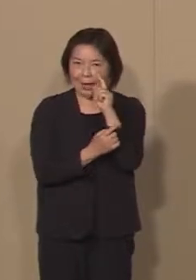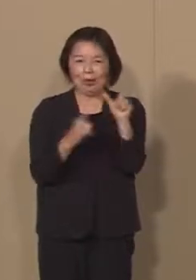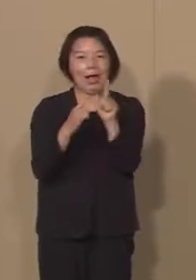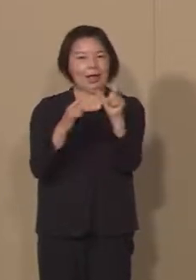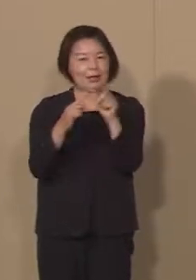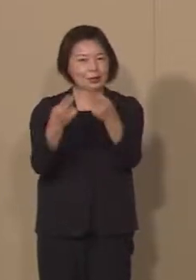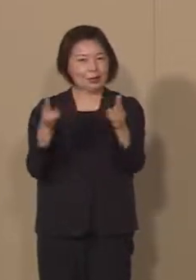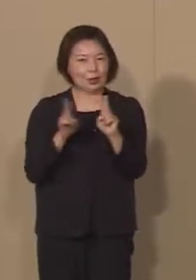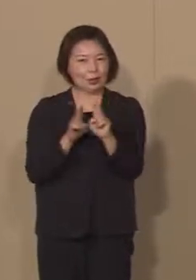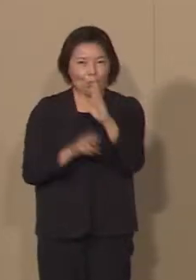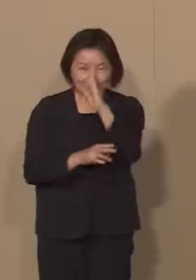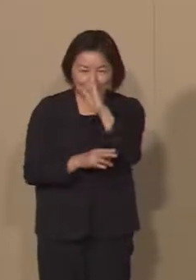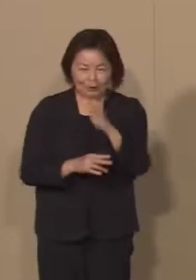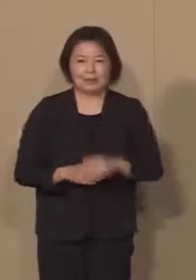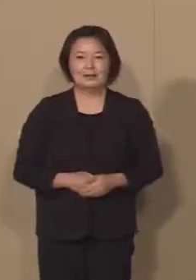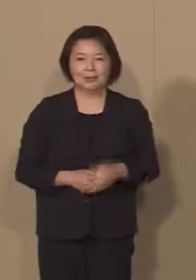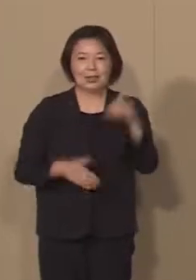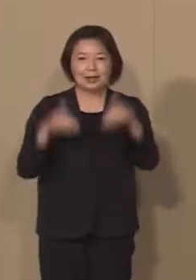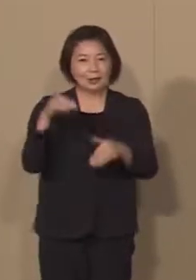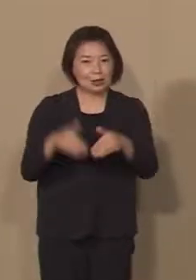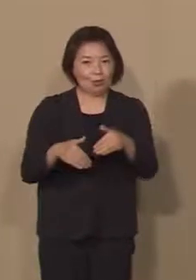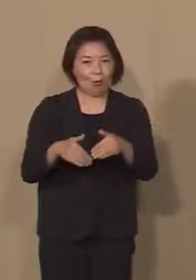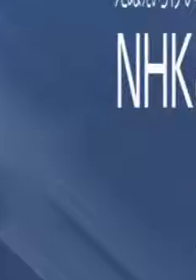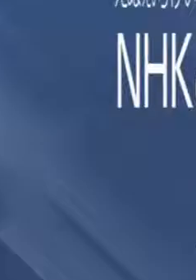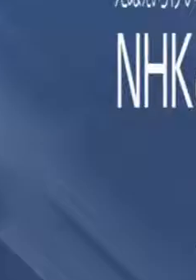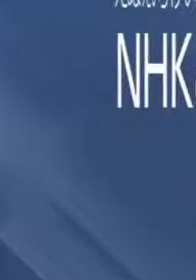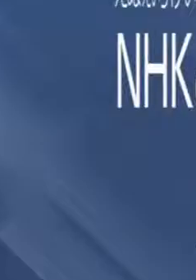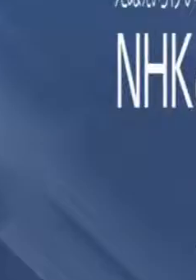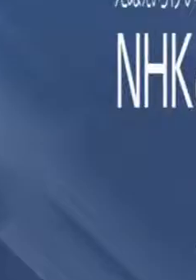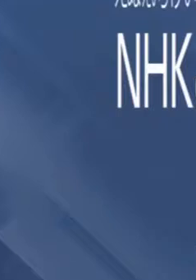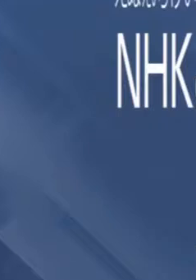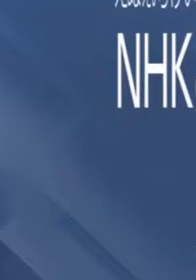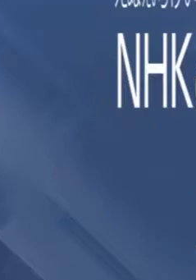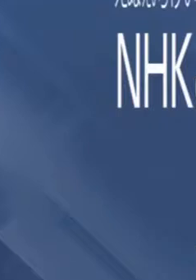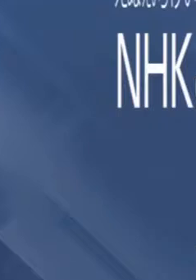でお願いしますということで選挙に行っとるせい